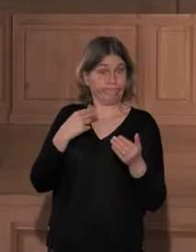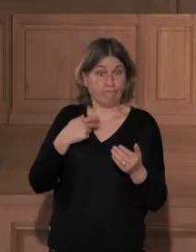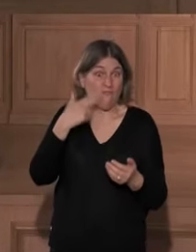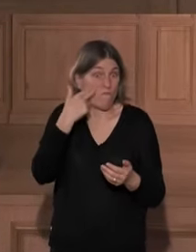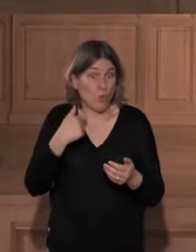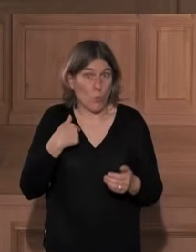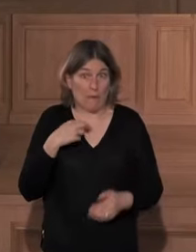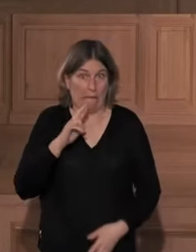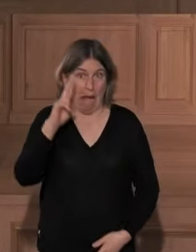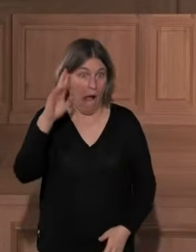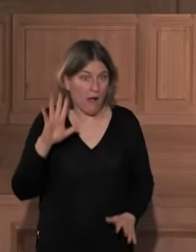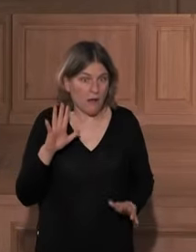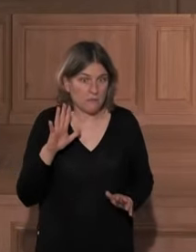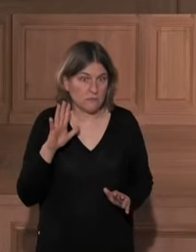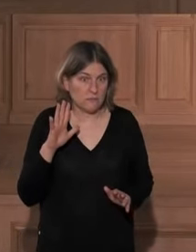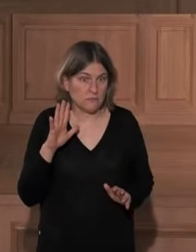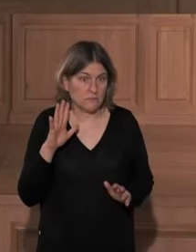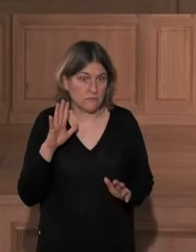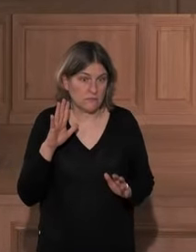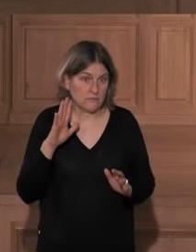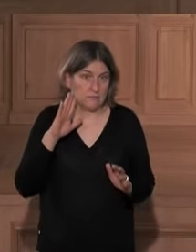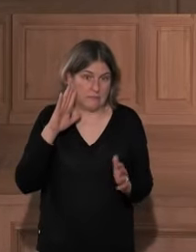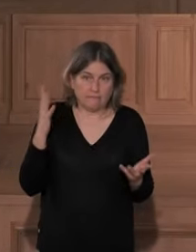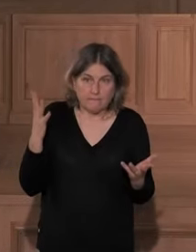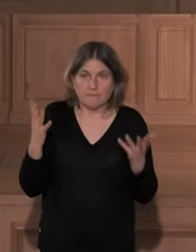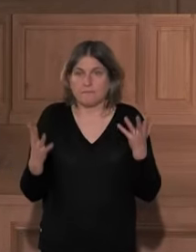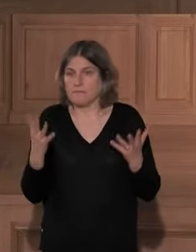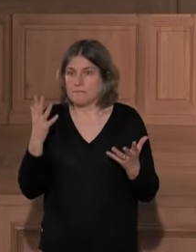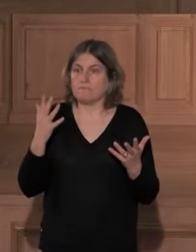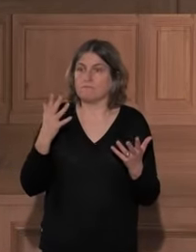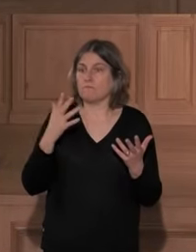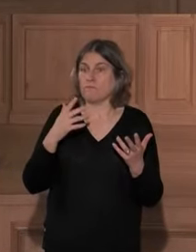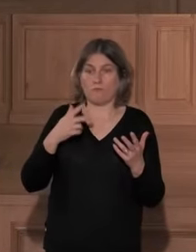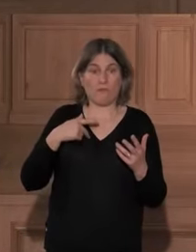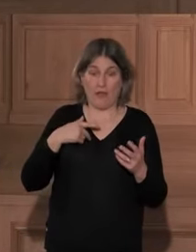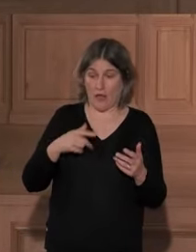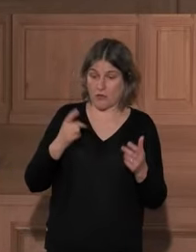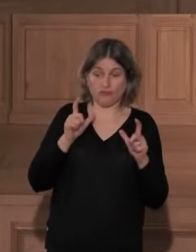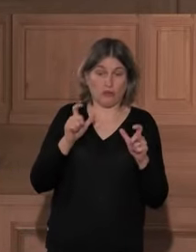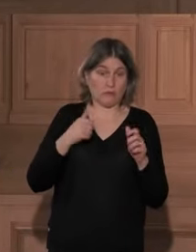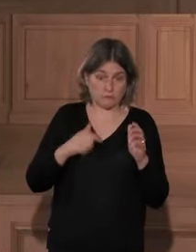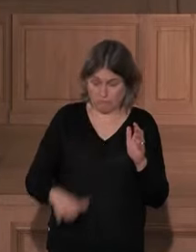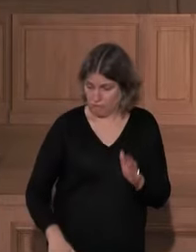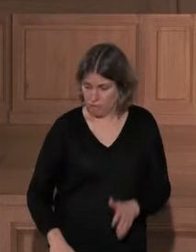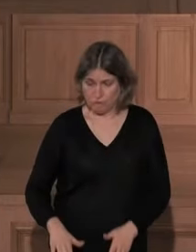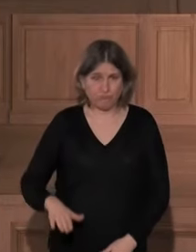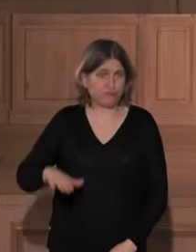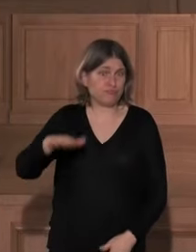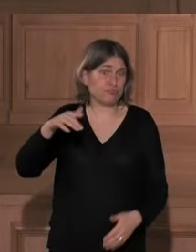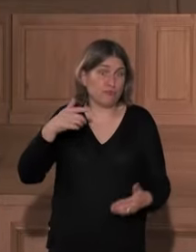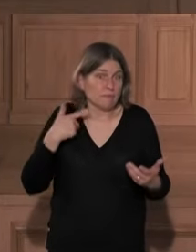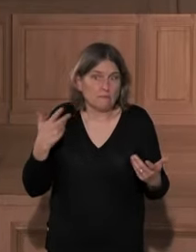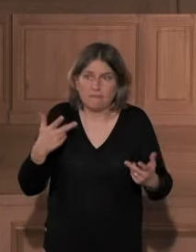mon adolescence des enfants en situation de handicap. J'ai une très belle vie depuis petit,